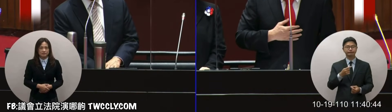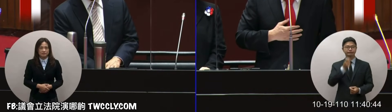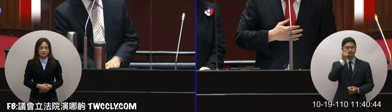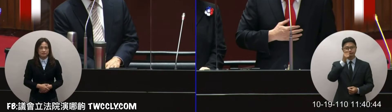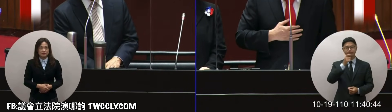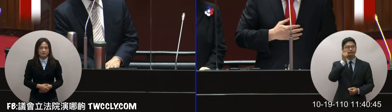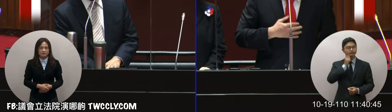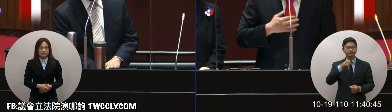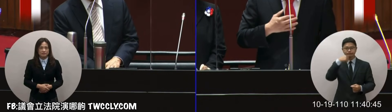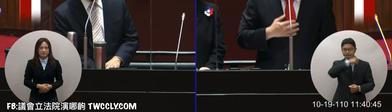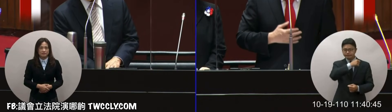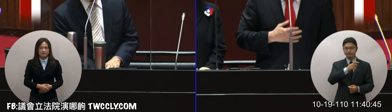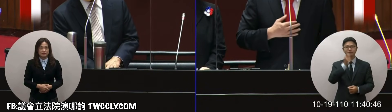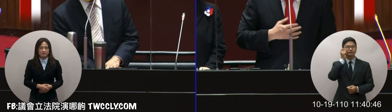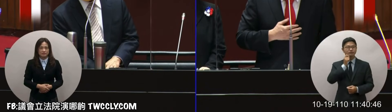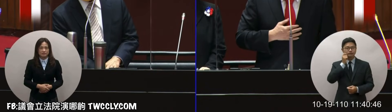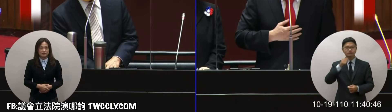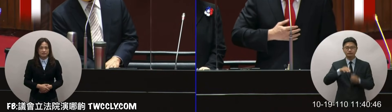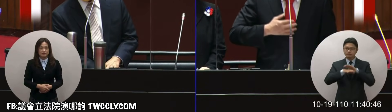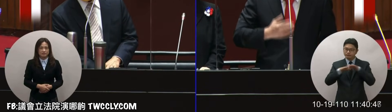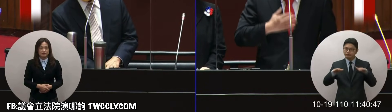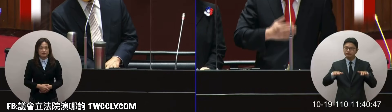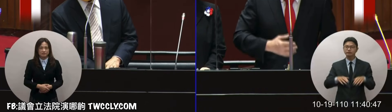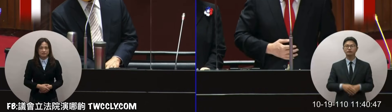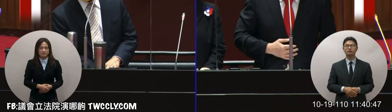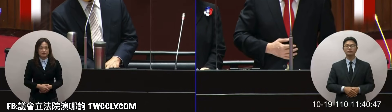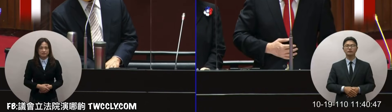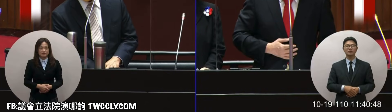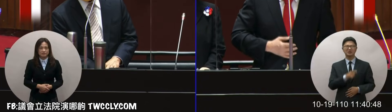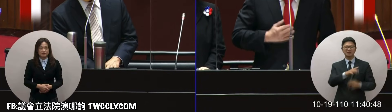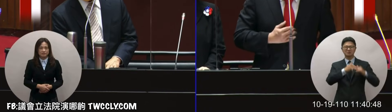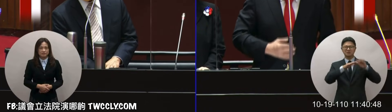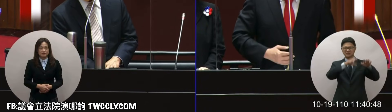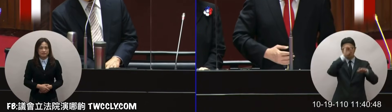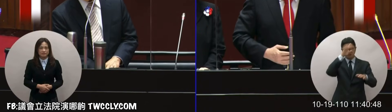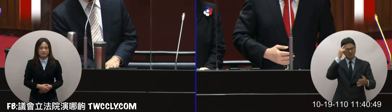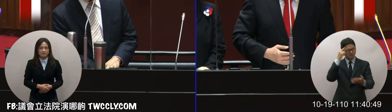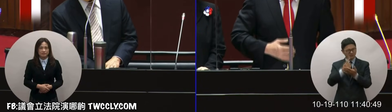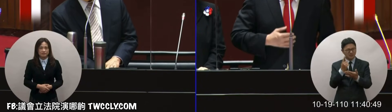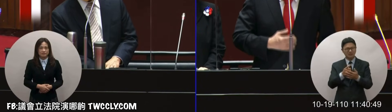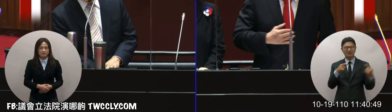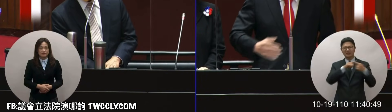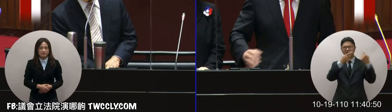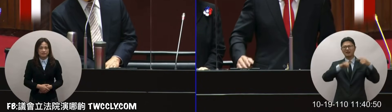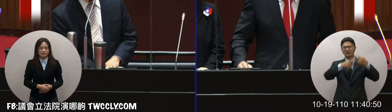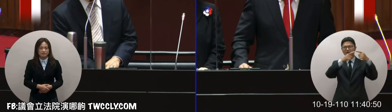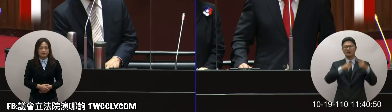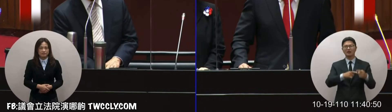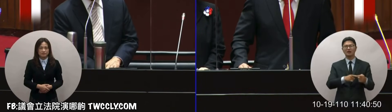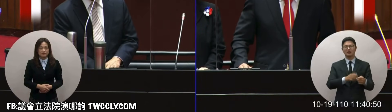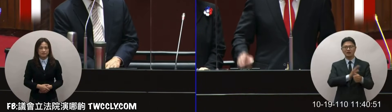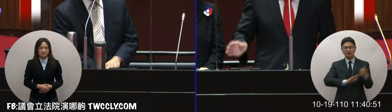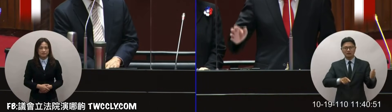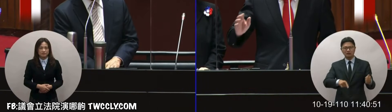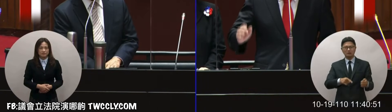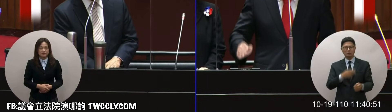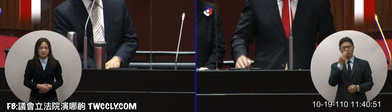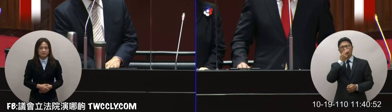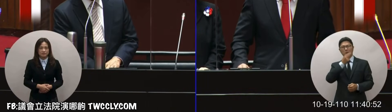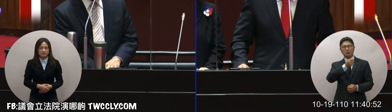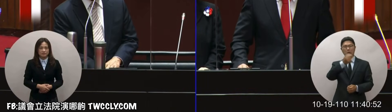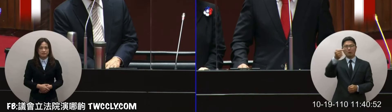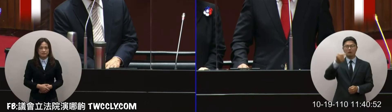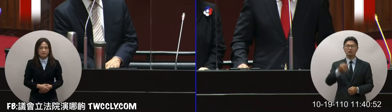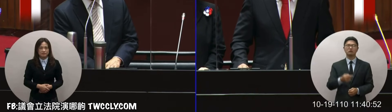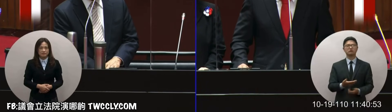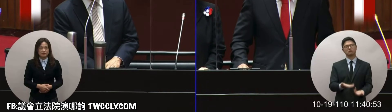安全，但是不是像民进党打开来打吹过，结果呢造成这么大的危机。过去台海不是很